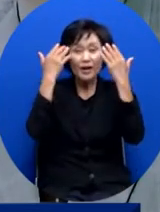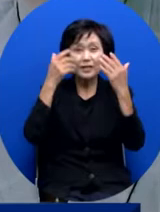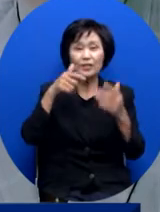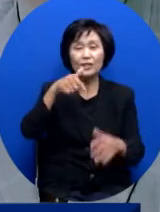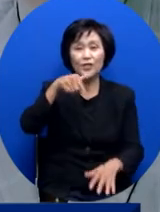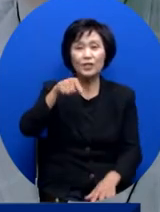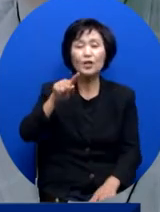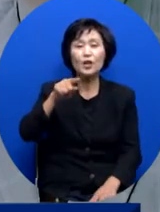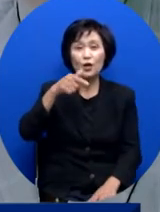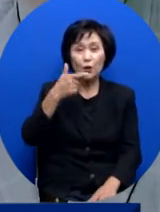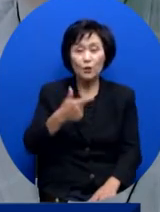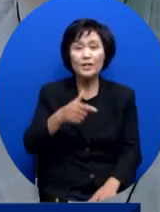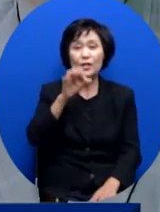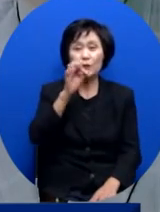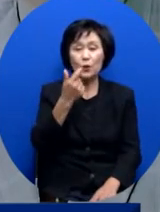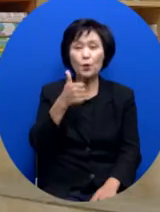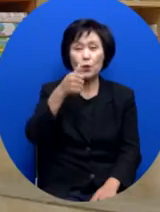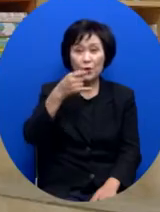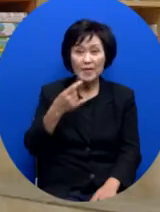목사님을 만나봤습니다